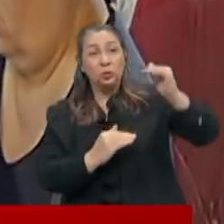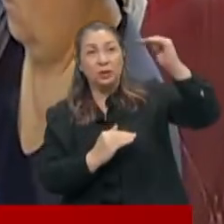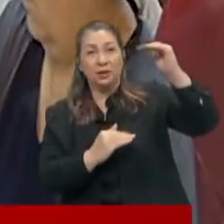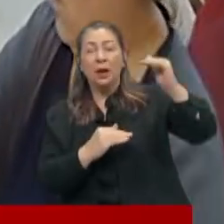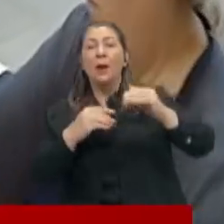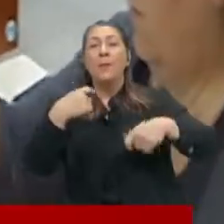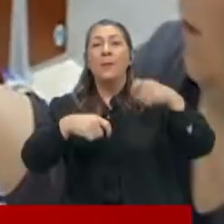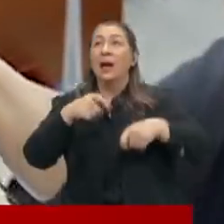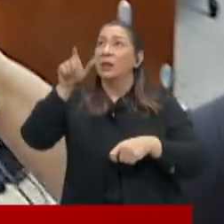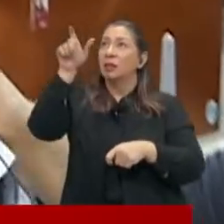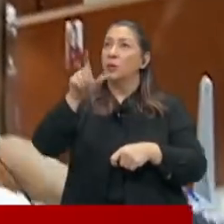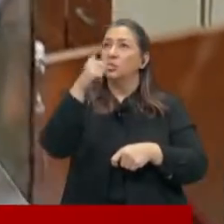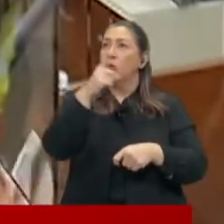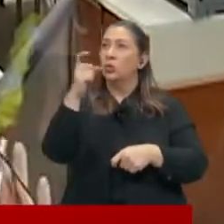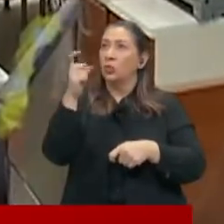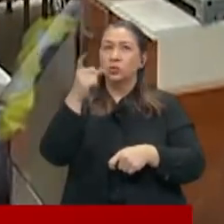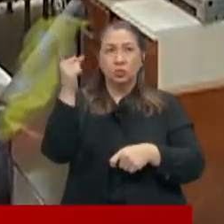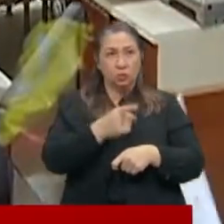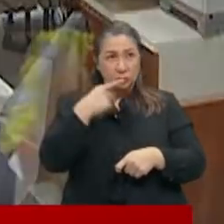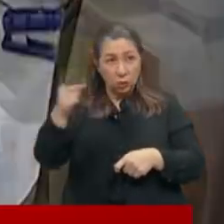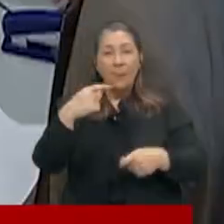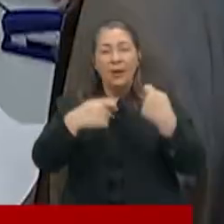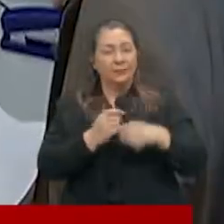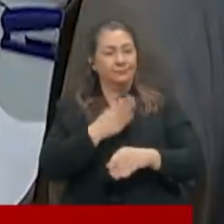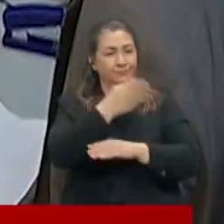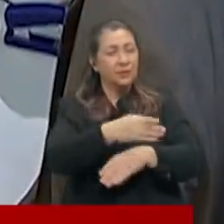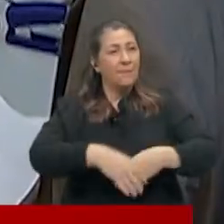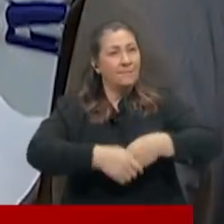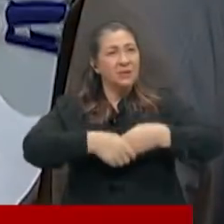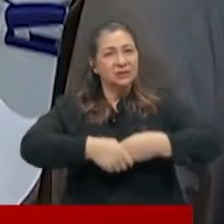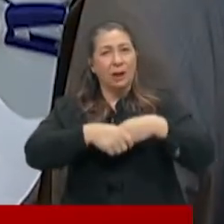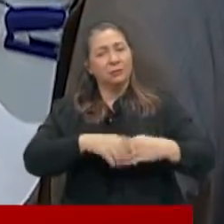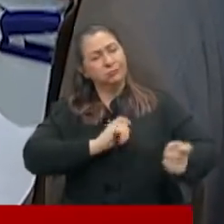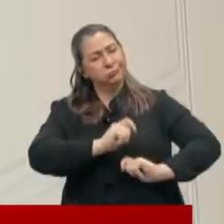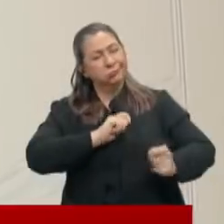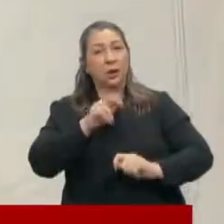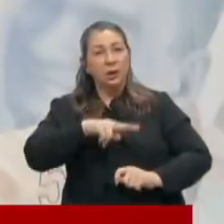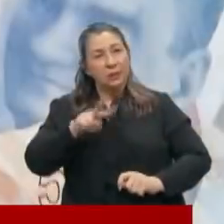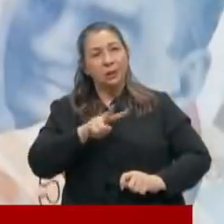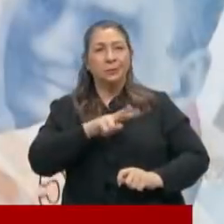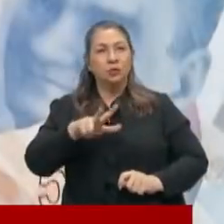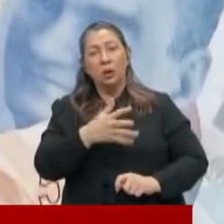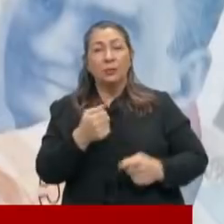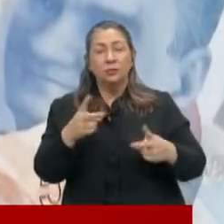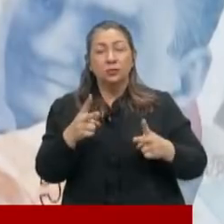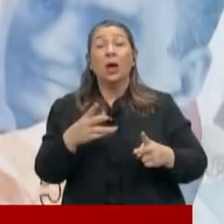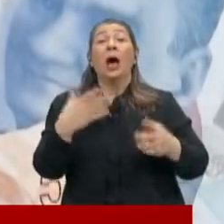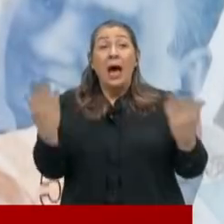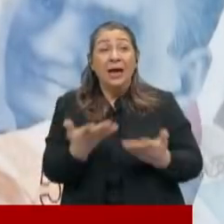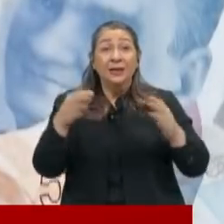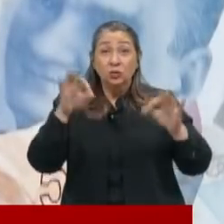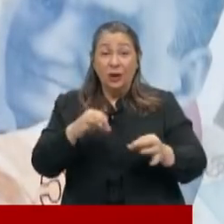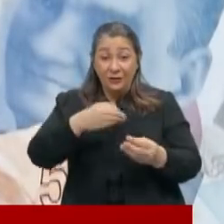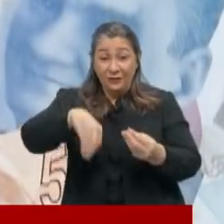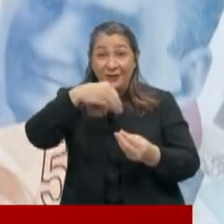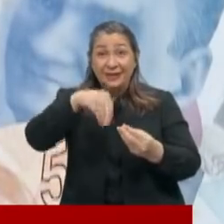Banka tabelasında %19 diyor mevduat faizi ama bankaya gidip pazarlık yaptığınız zaman 22-23 de alabiliyorsunuz. Hatta şu anda